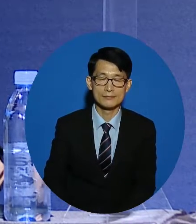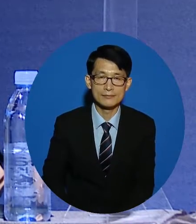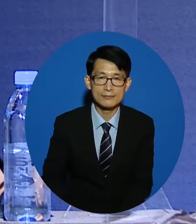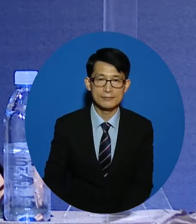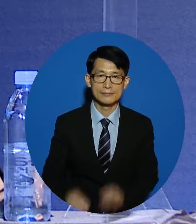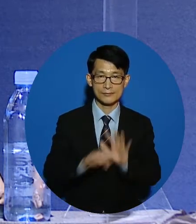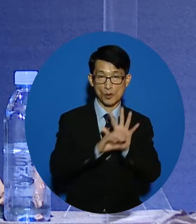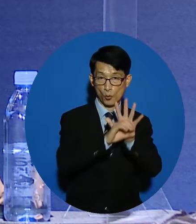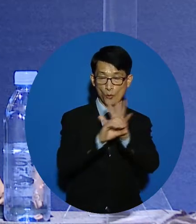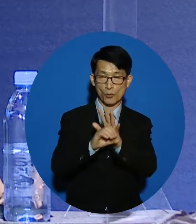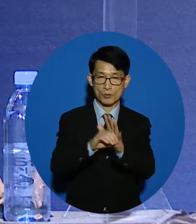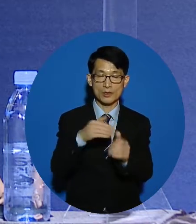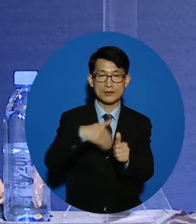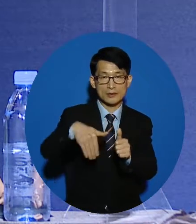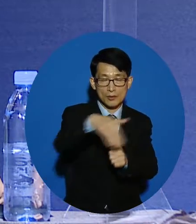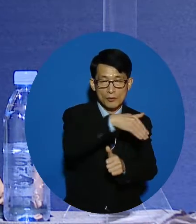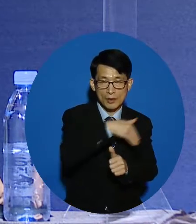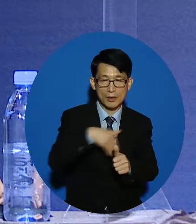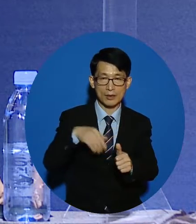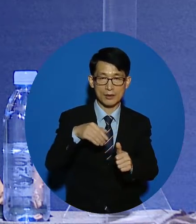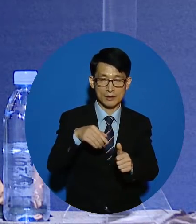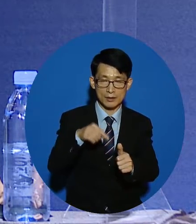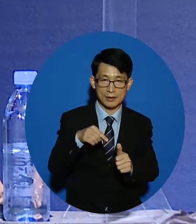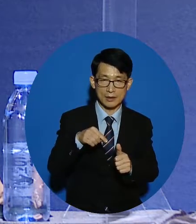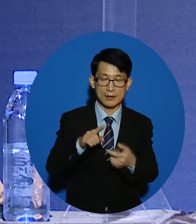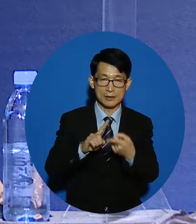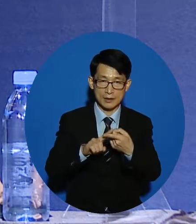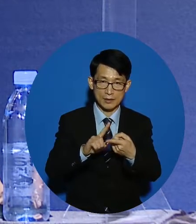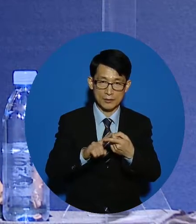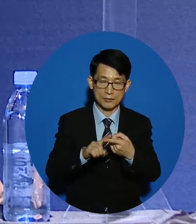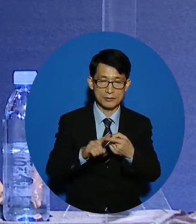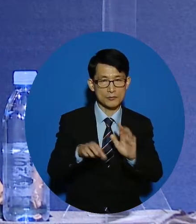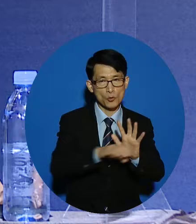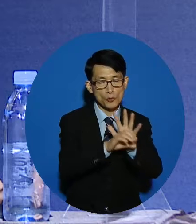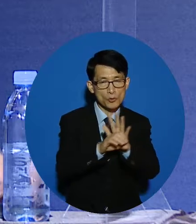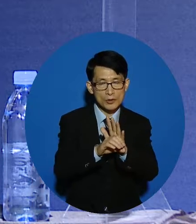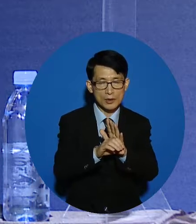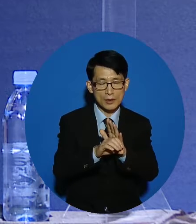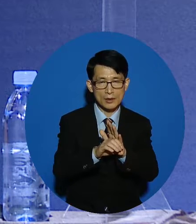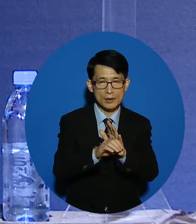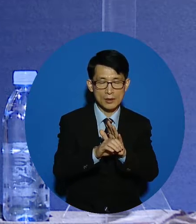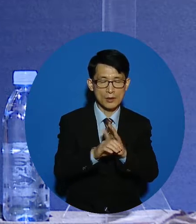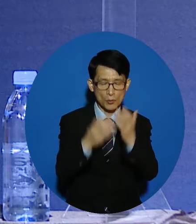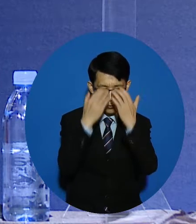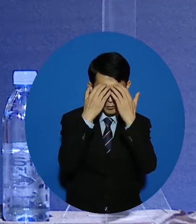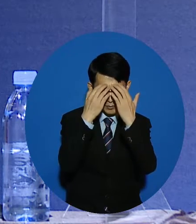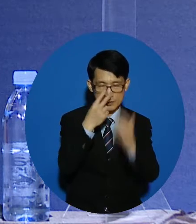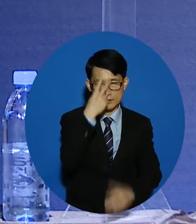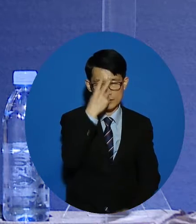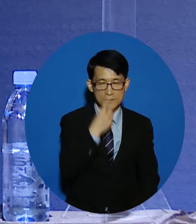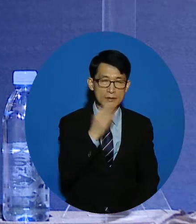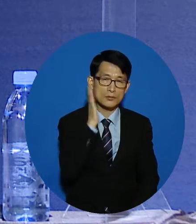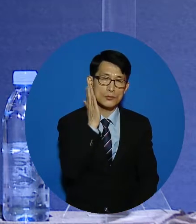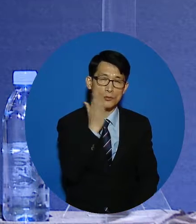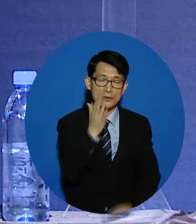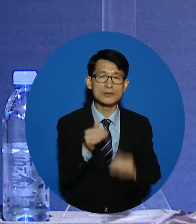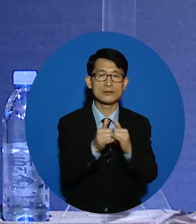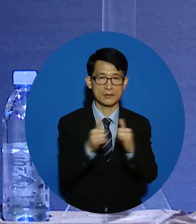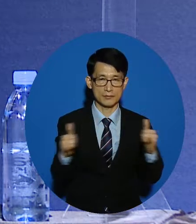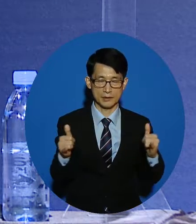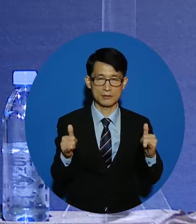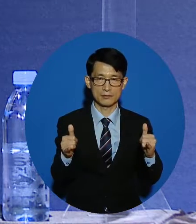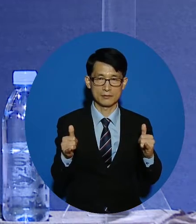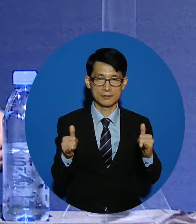코로나 상황, 포스트 코로나를 준비하는 지금 코로나 상황을 겪고 있는 시각장애인과 청각장애인들의